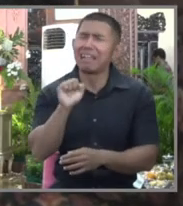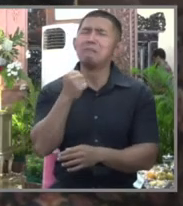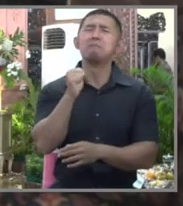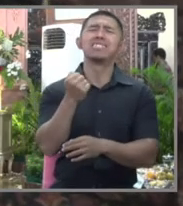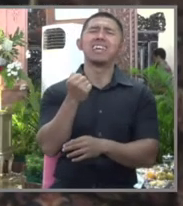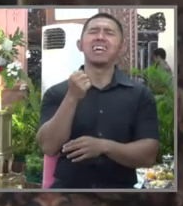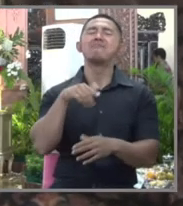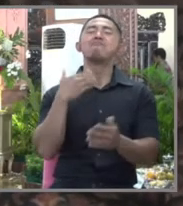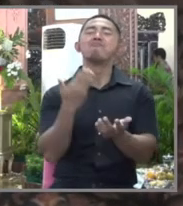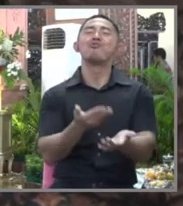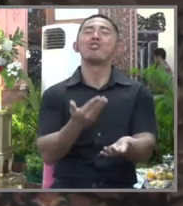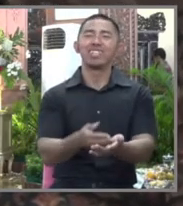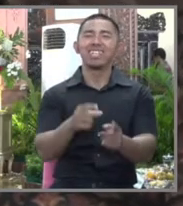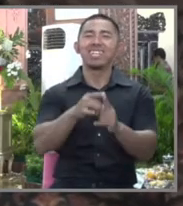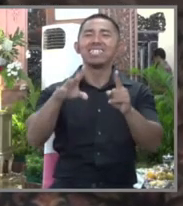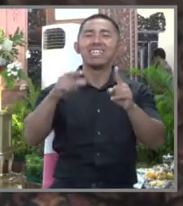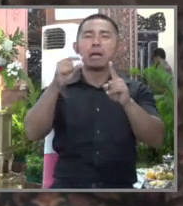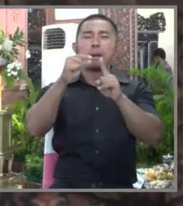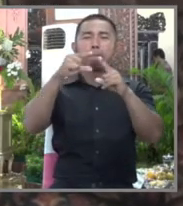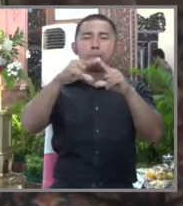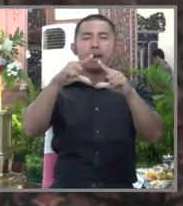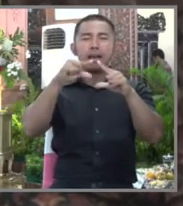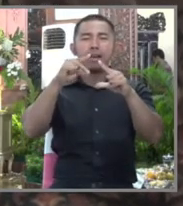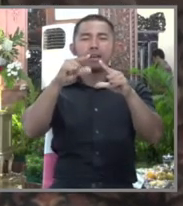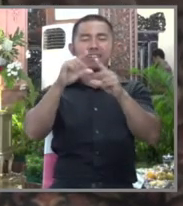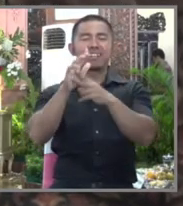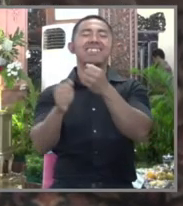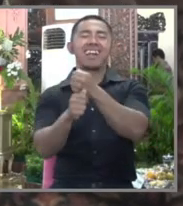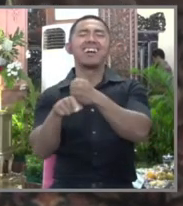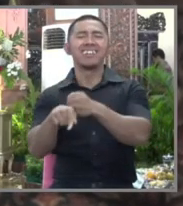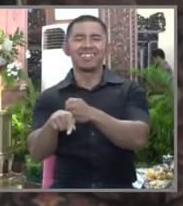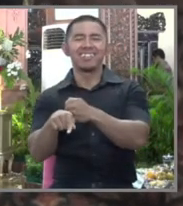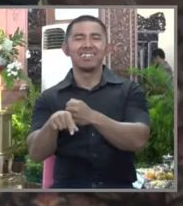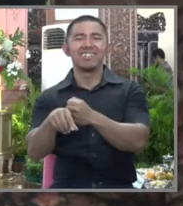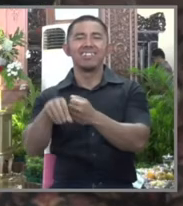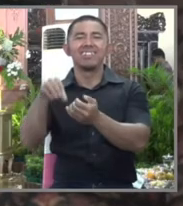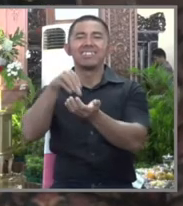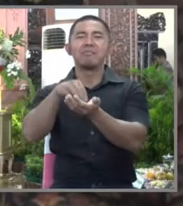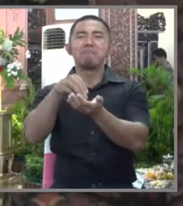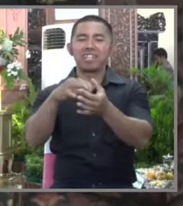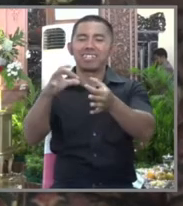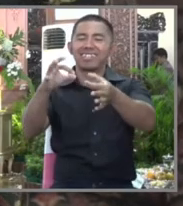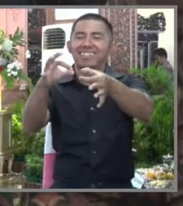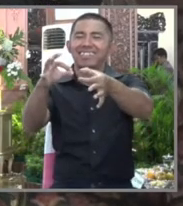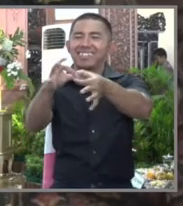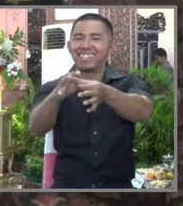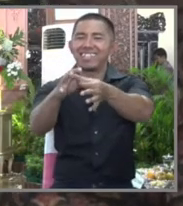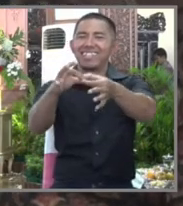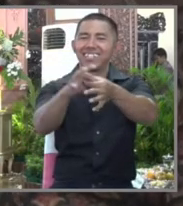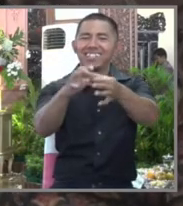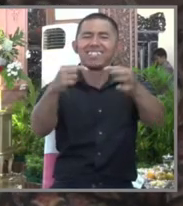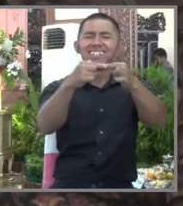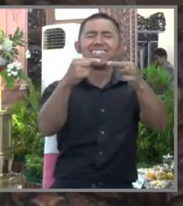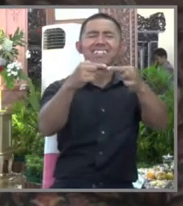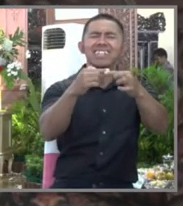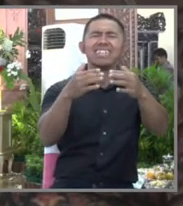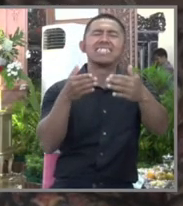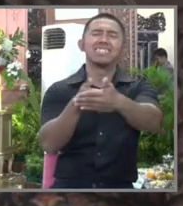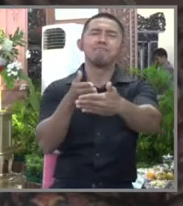bukti bahwa Desa Parang itu memang daerah yang konektivitasnya itu terbatas